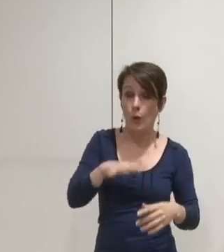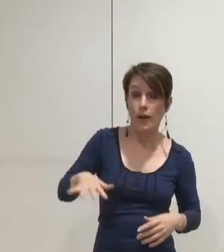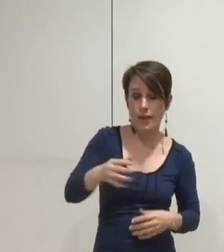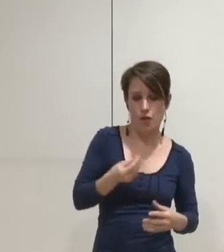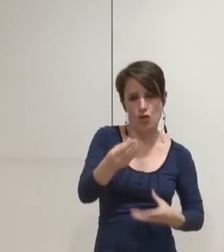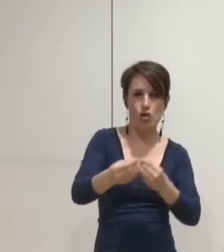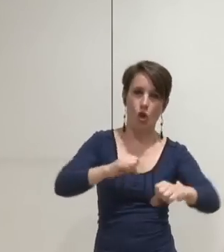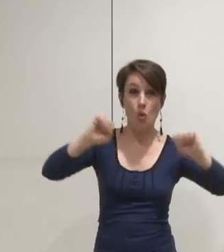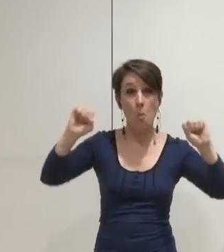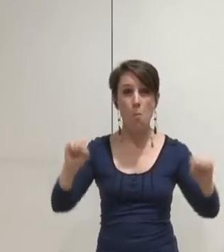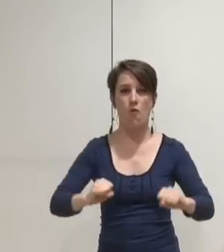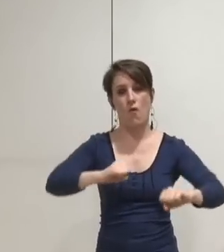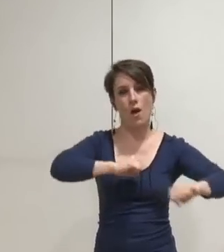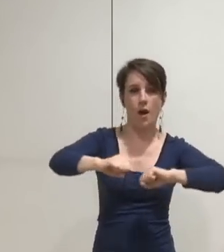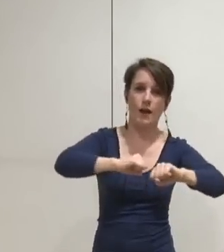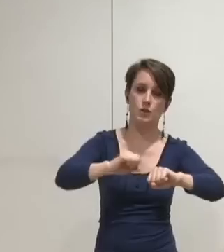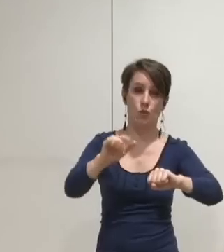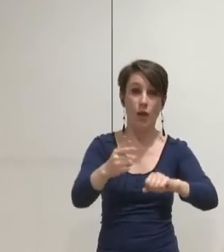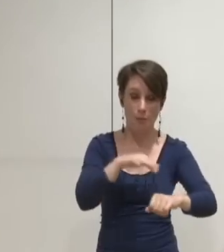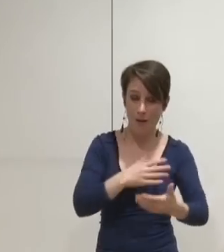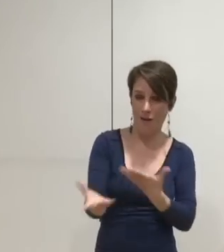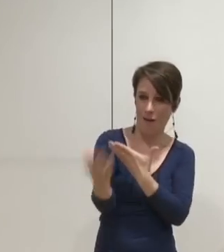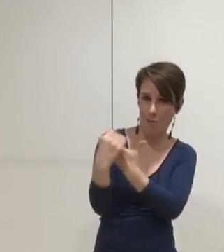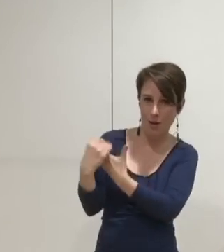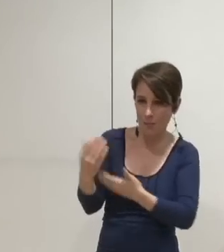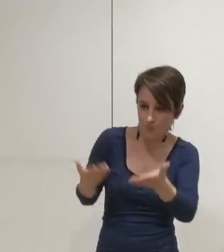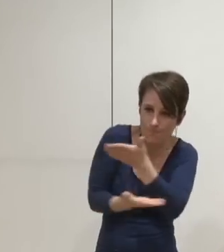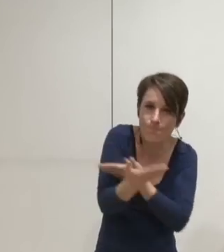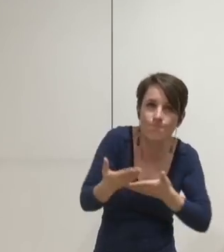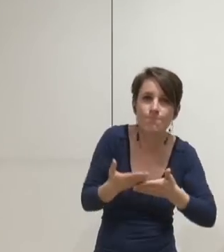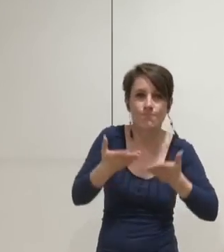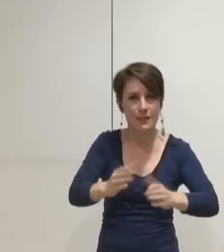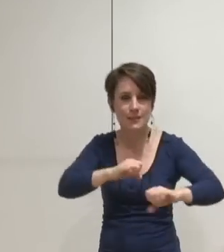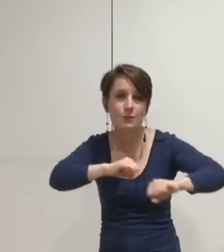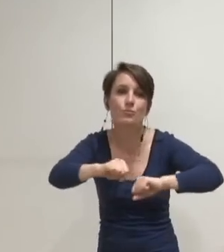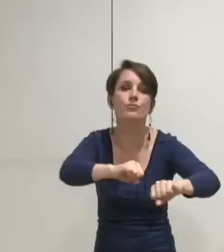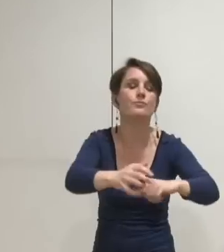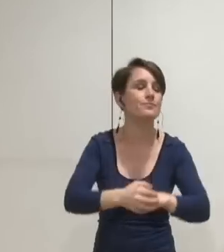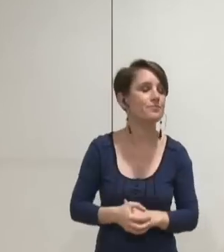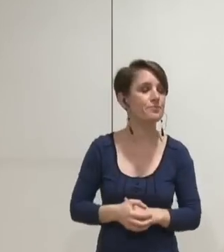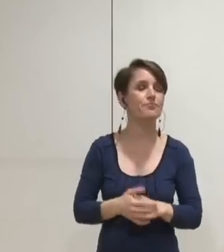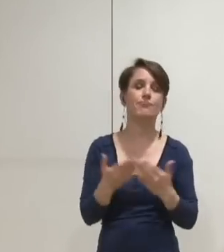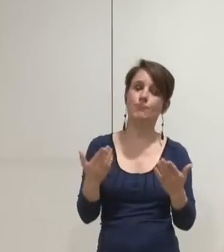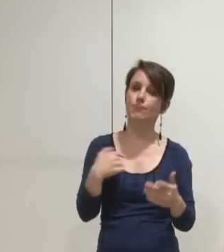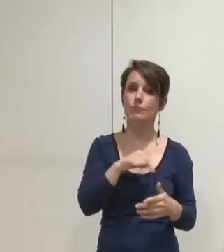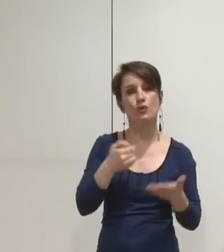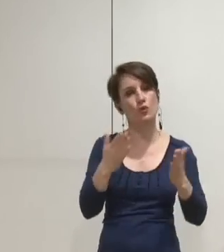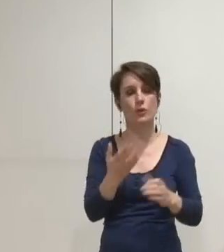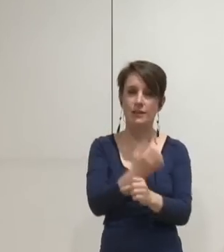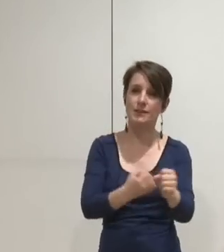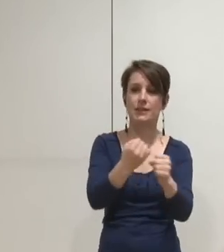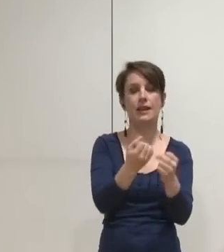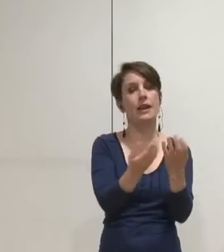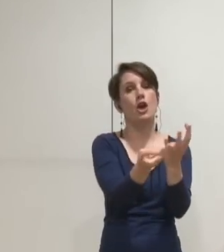partageant les capacités de décision et d'action nous avons donc décidé de créer des instances de droit commun pour les Grenoblois les